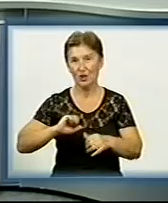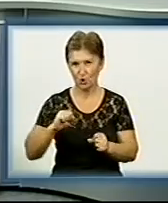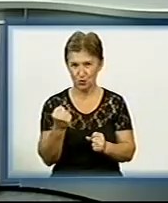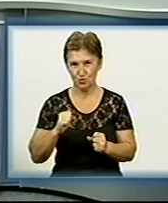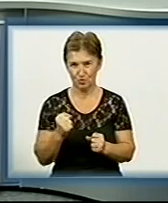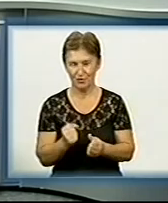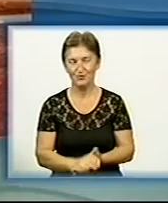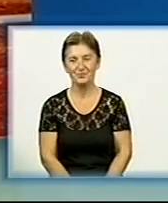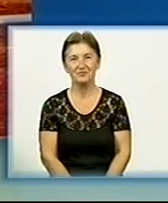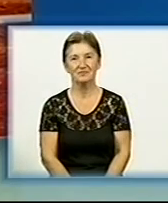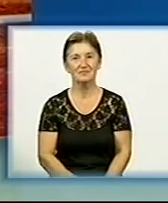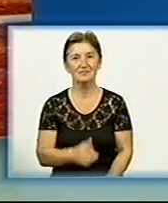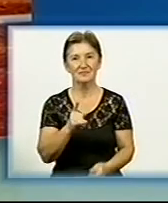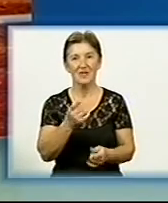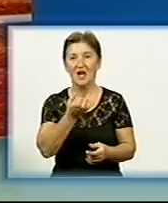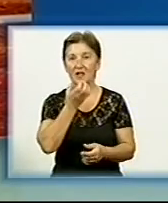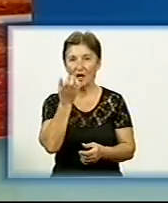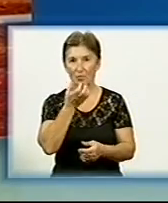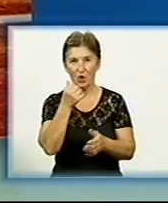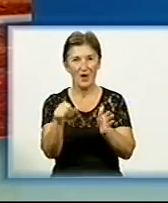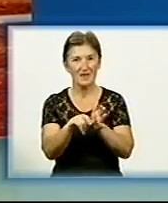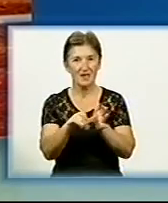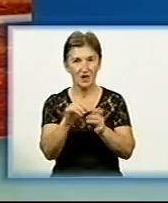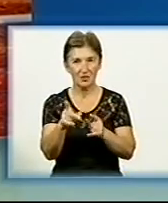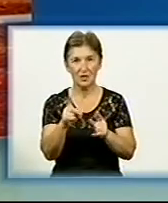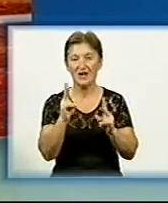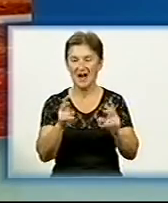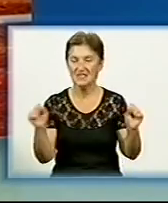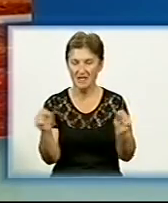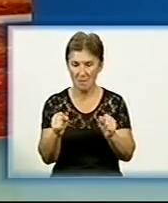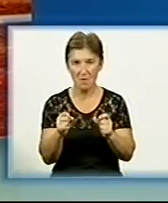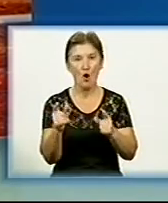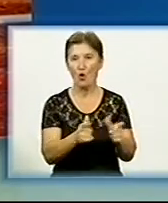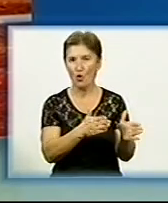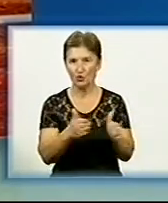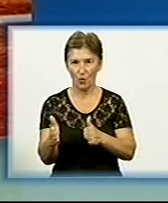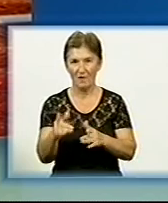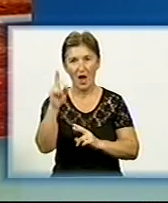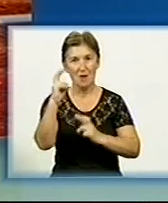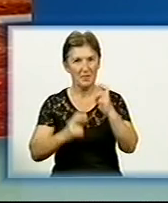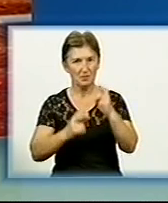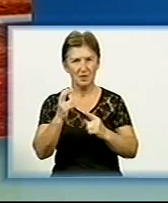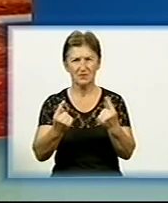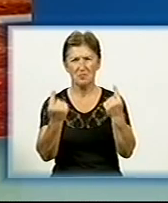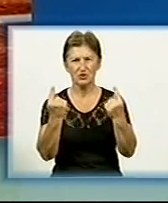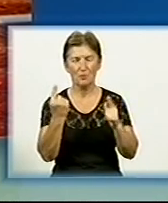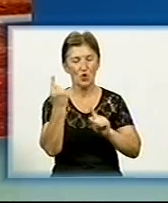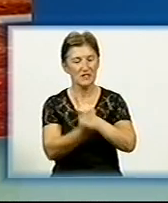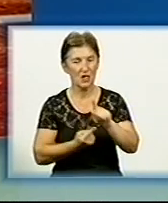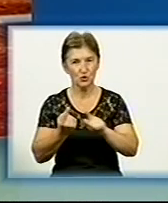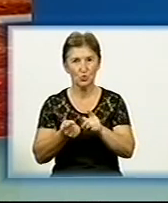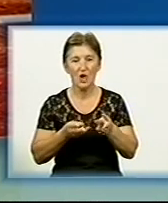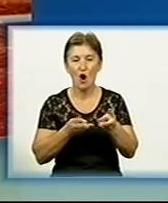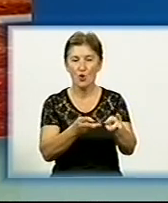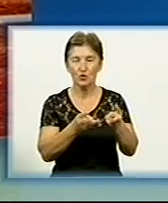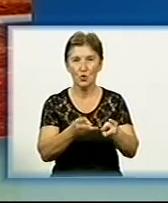Деталі у випуску. Теплоенергетик до зими практично готовий. Комунальне підприємство влаштувало масштабну реконструкцію. В котельні